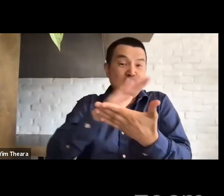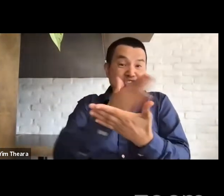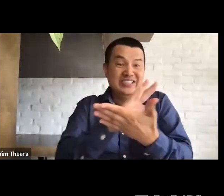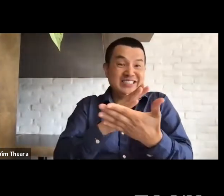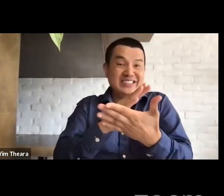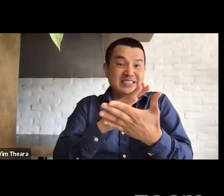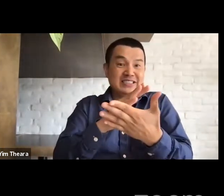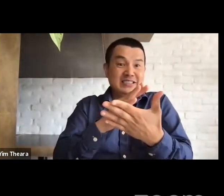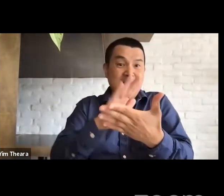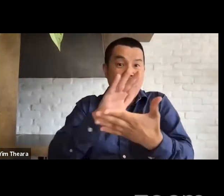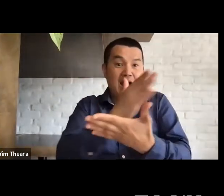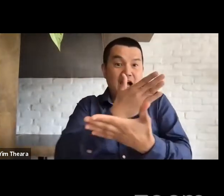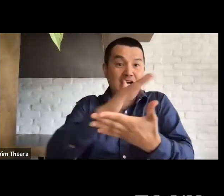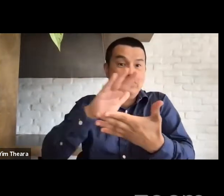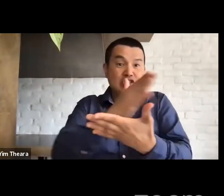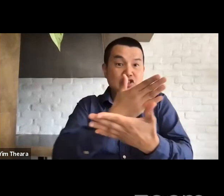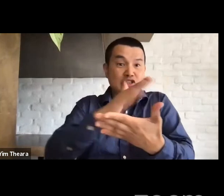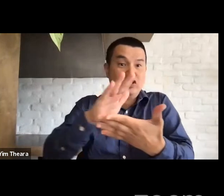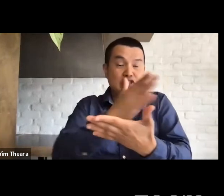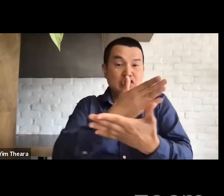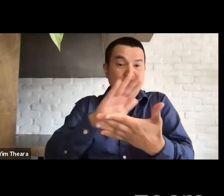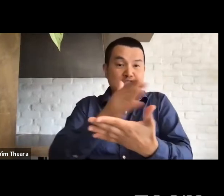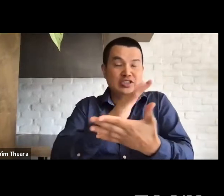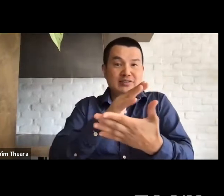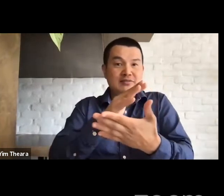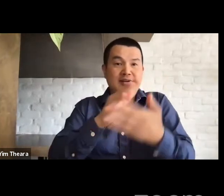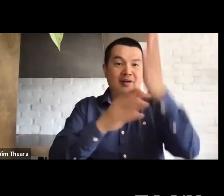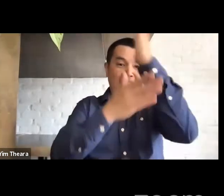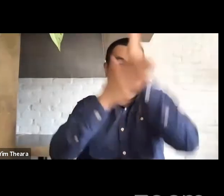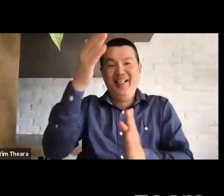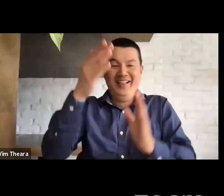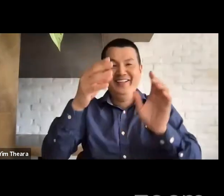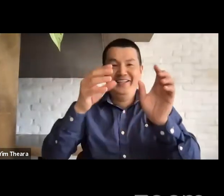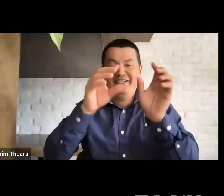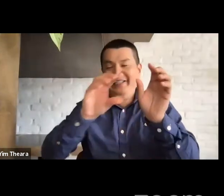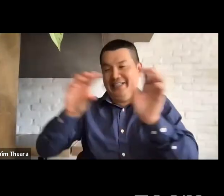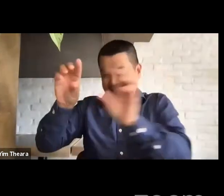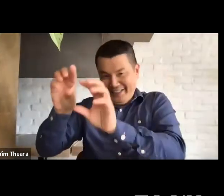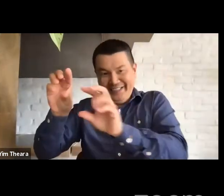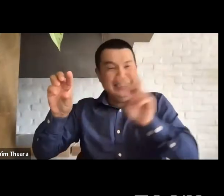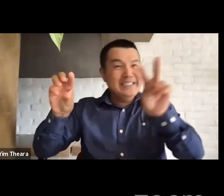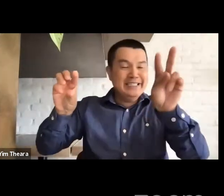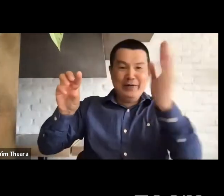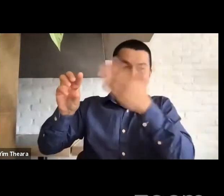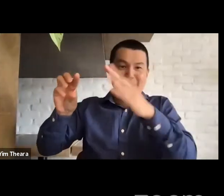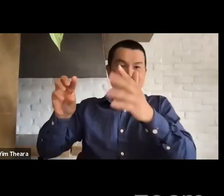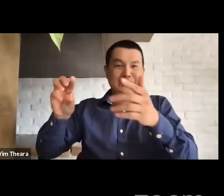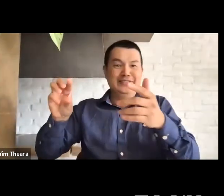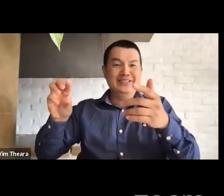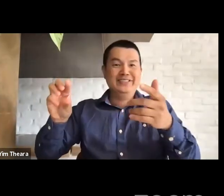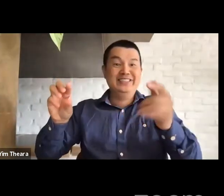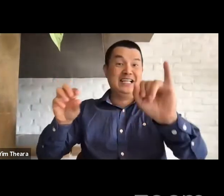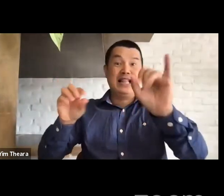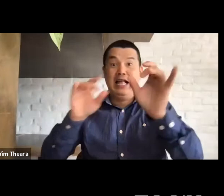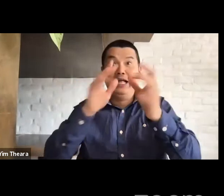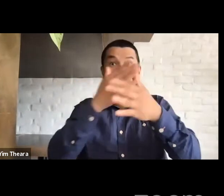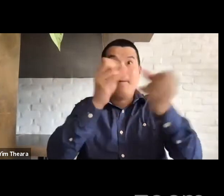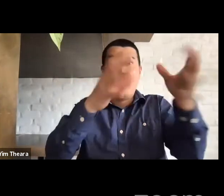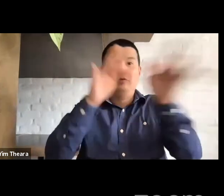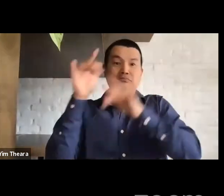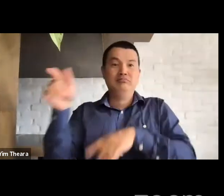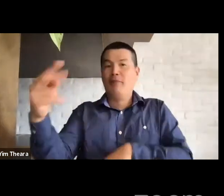Zoom, OK. Je partage l'écran. de la moitié, parce